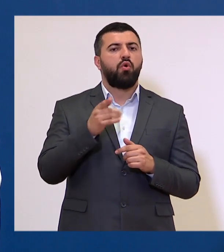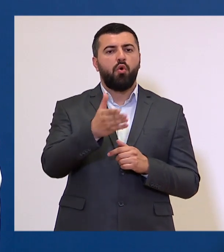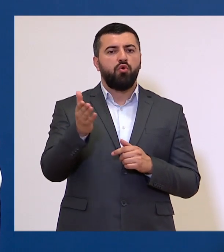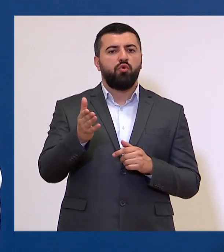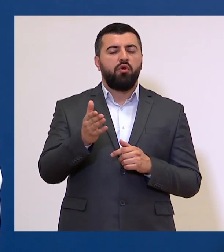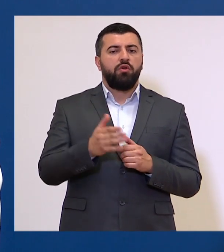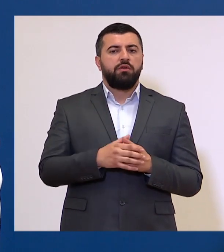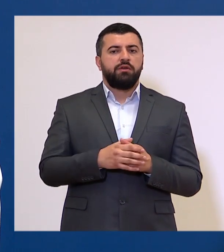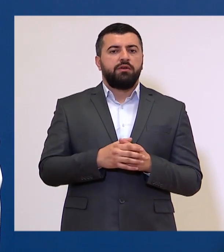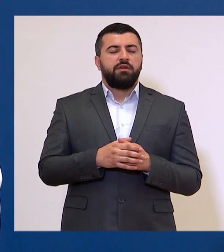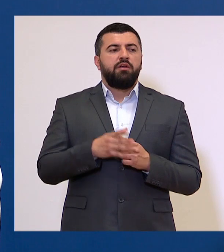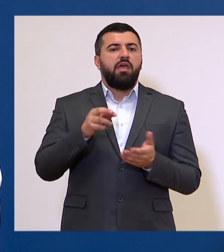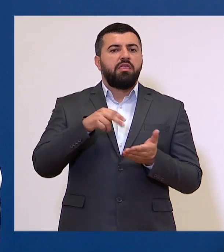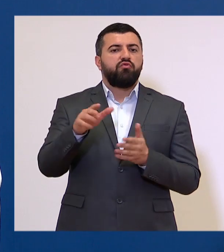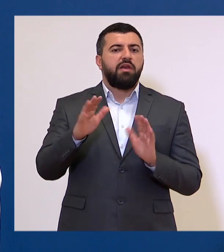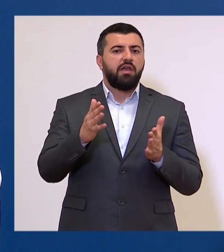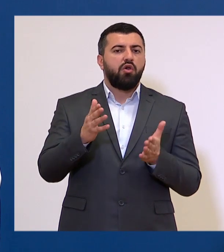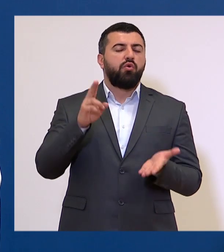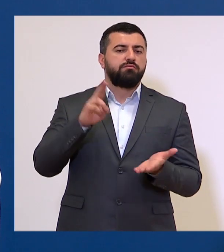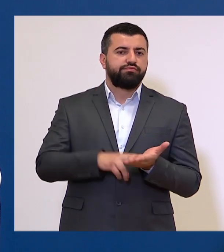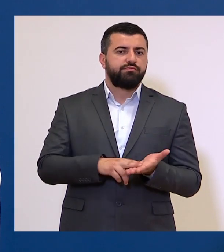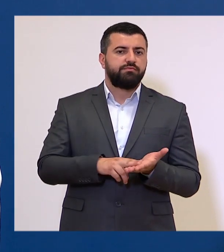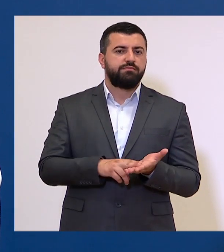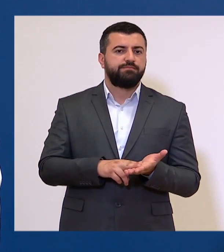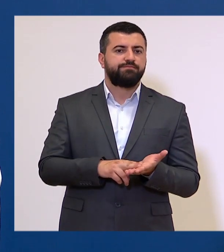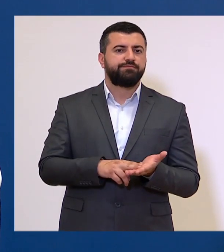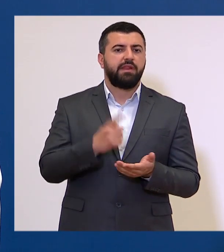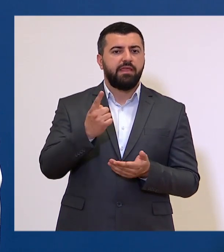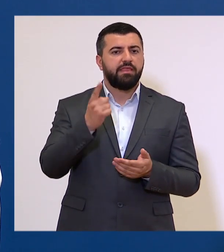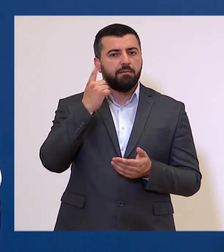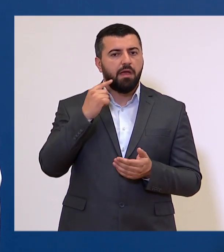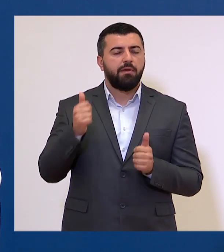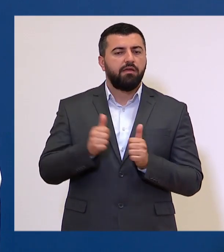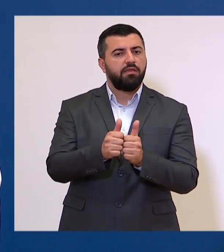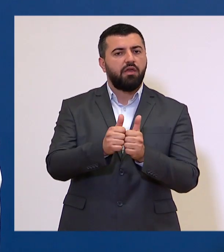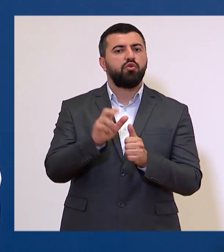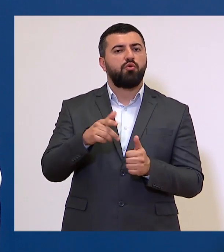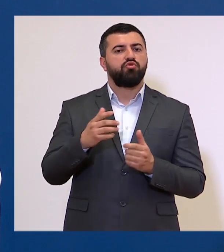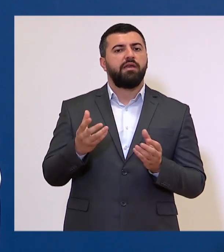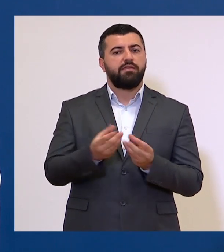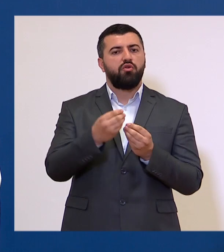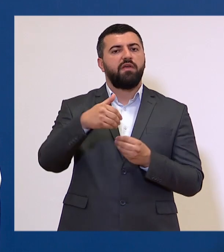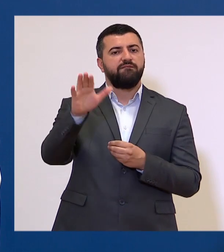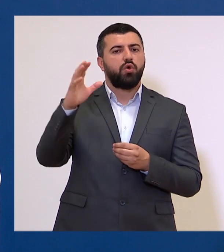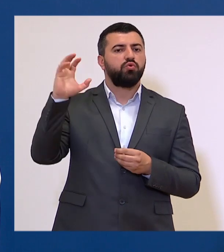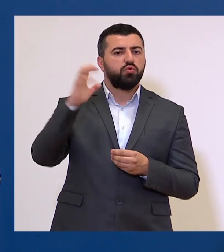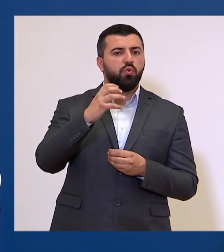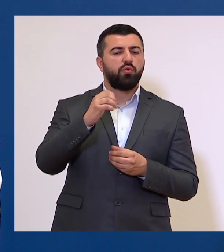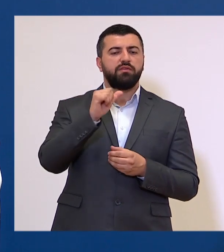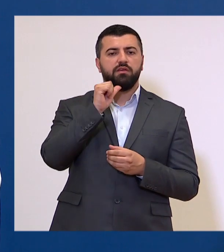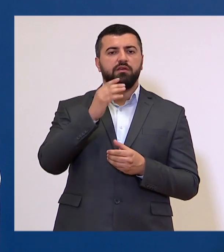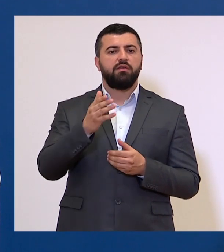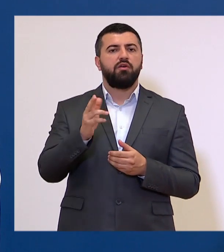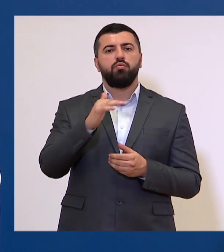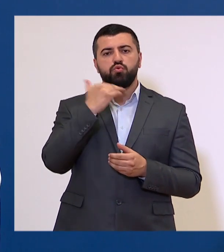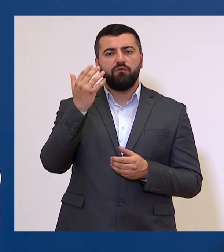onom načinu kako je propisano. Jedan roditelj i jedno dijete i mogu da borave i na suncu, evo sad